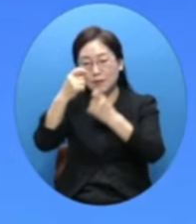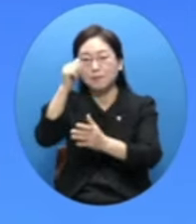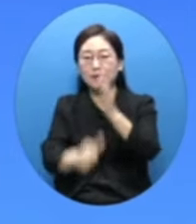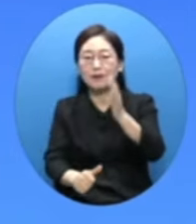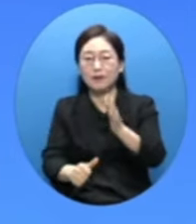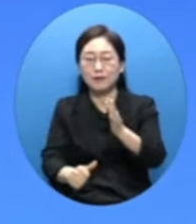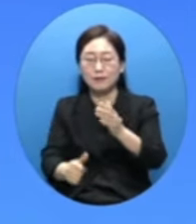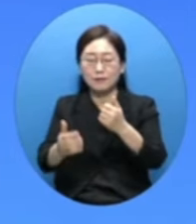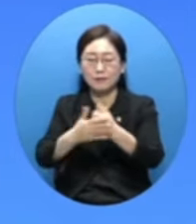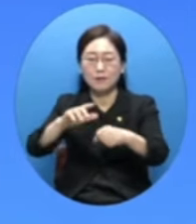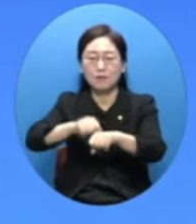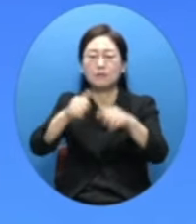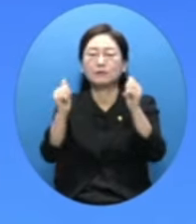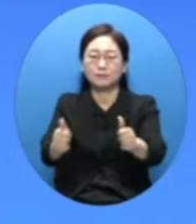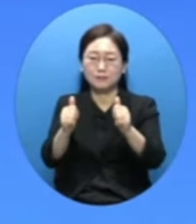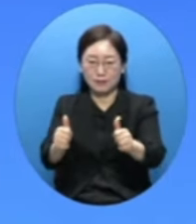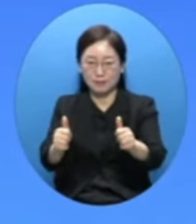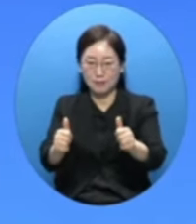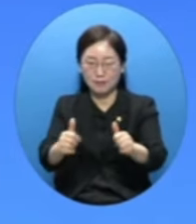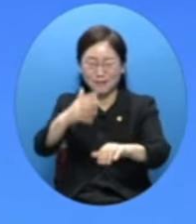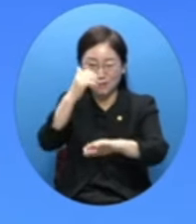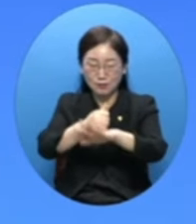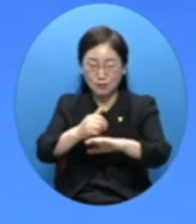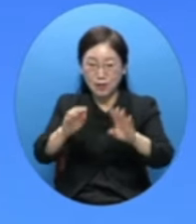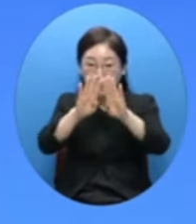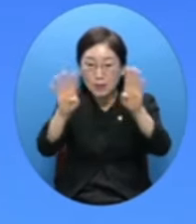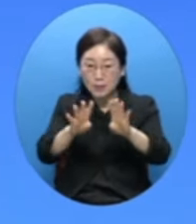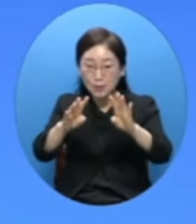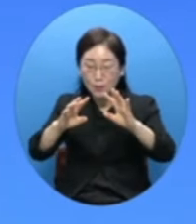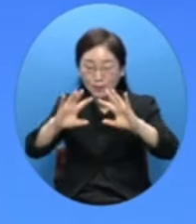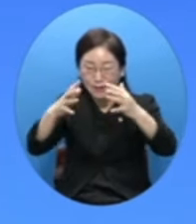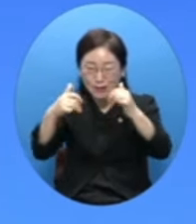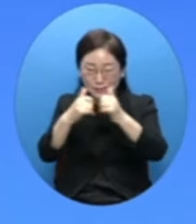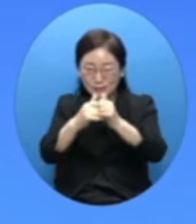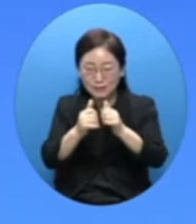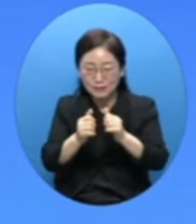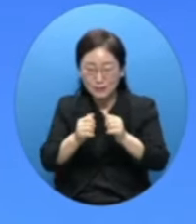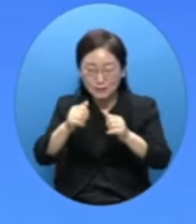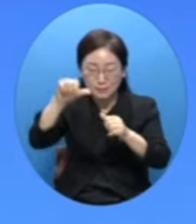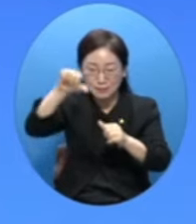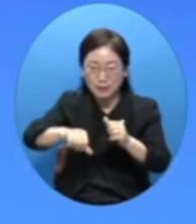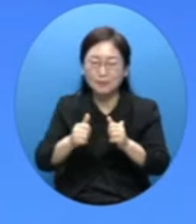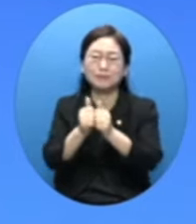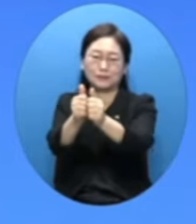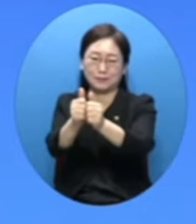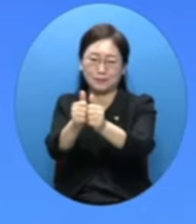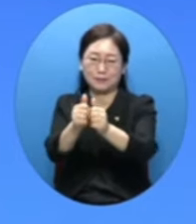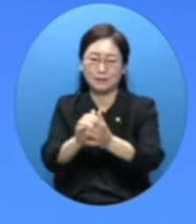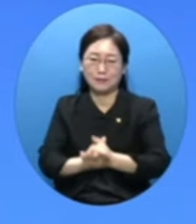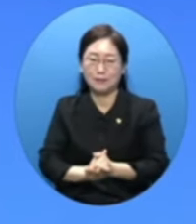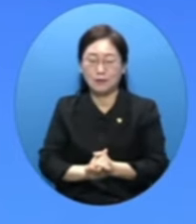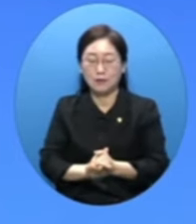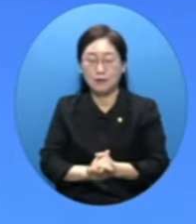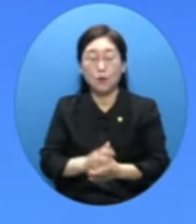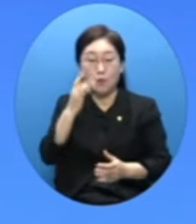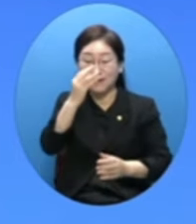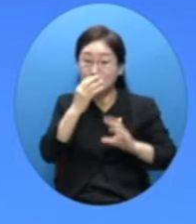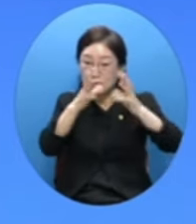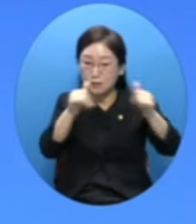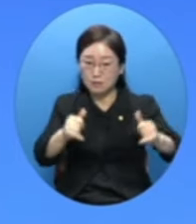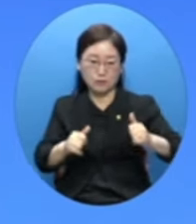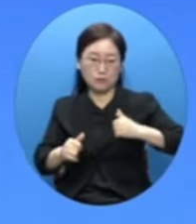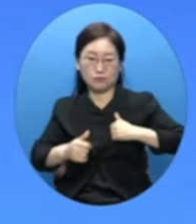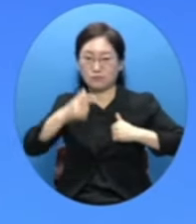심판을 받아 바벨론에 포로로 끌려갔습니다 그게 그들은 자존심이 강한 사람들입니다